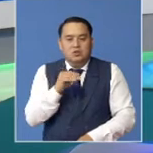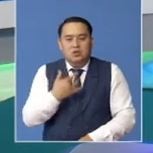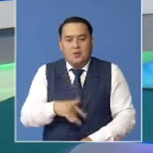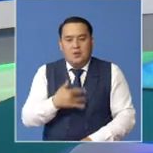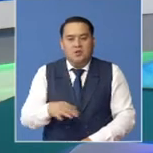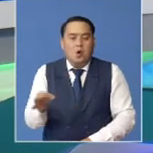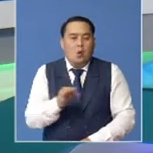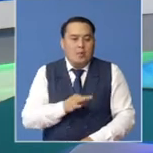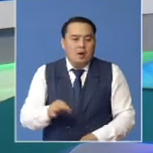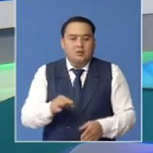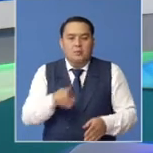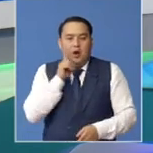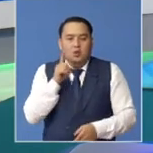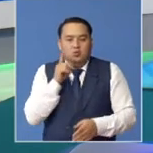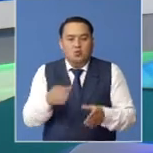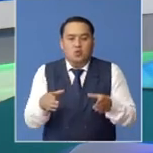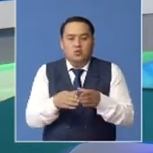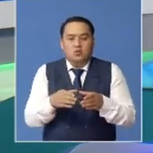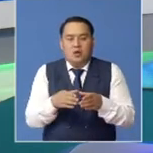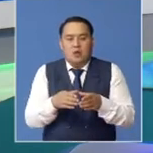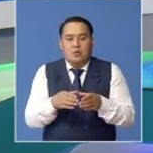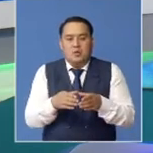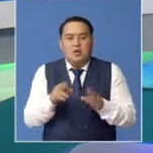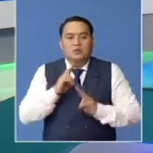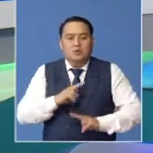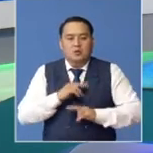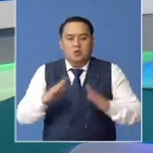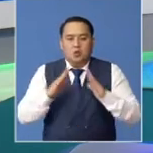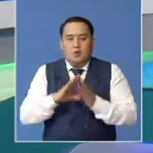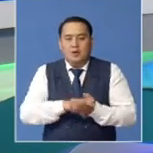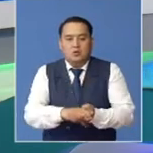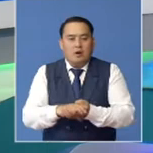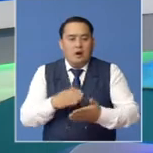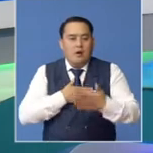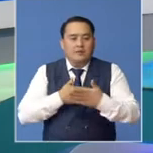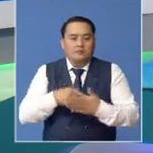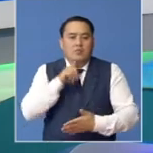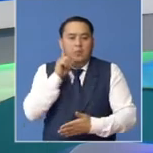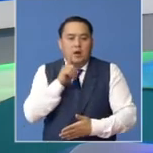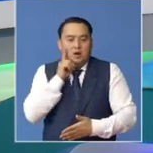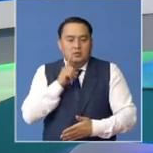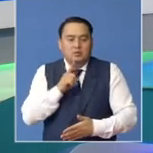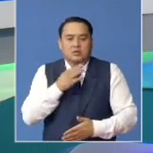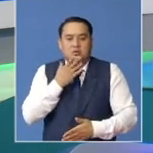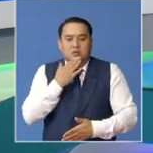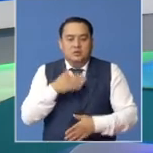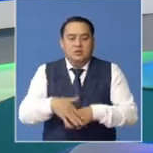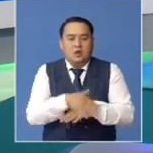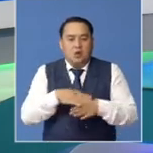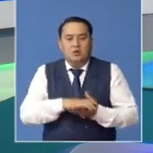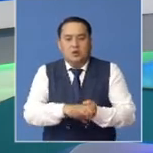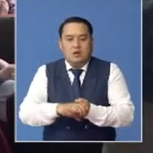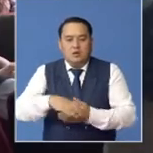члены региональных штабов молодежного движения «Жангуру-Жола», сотрудники Дома дружбы и активная молодежь АНК города Тараз. Всего